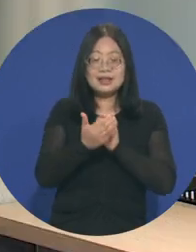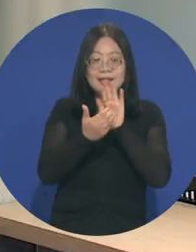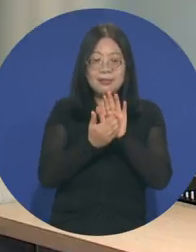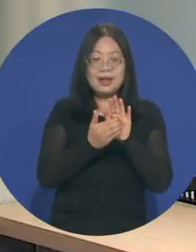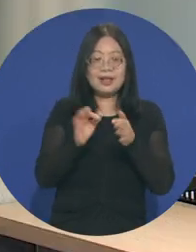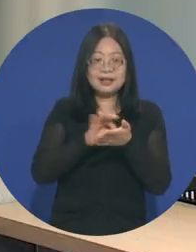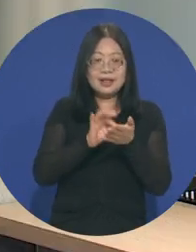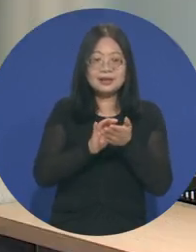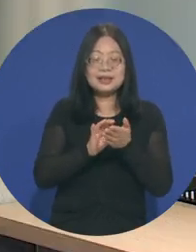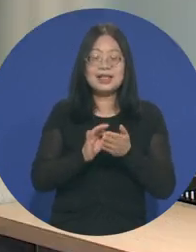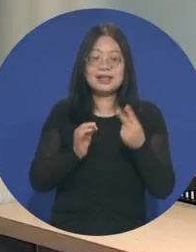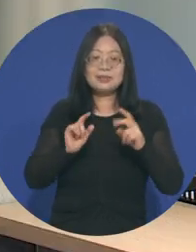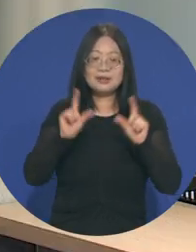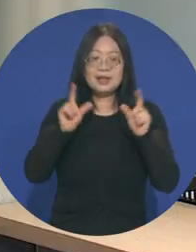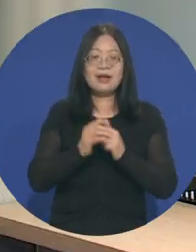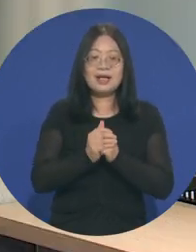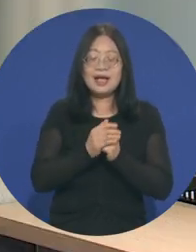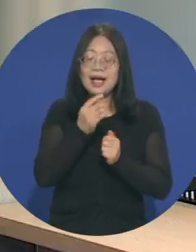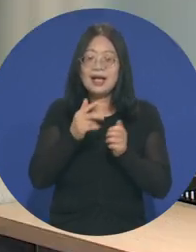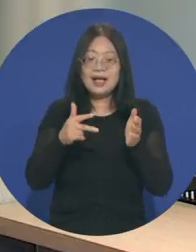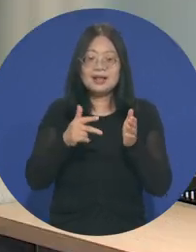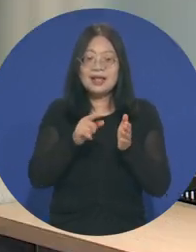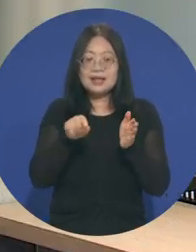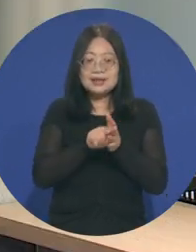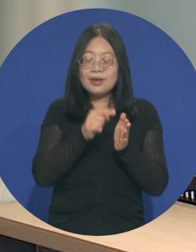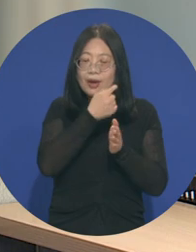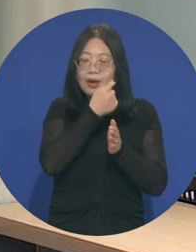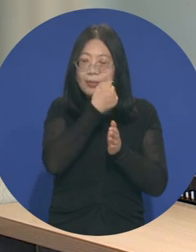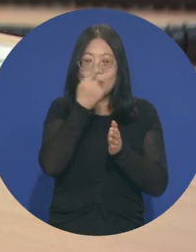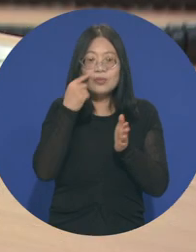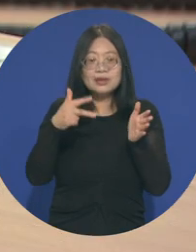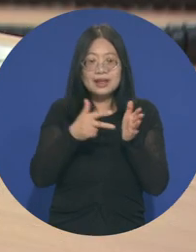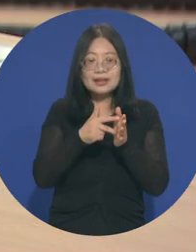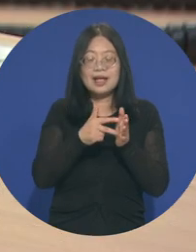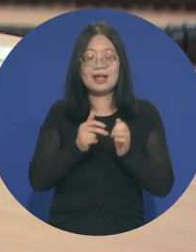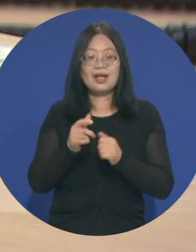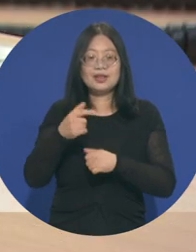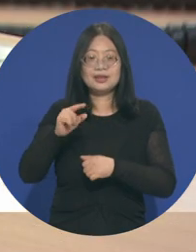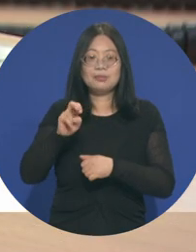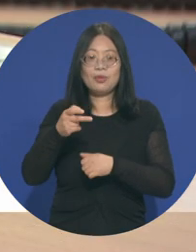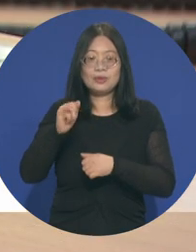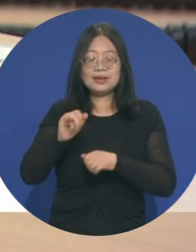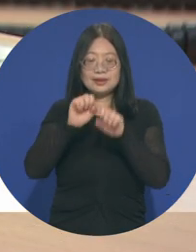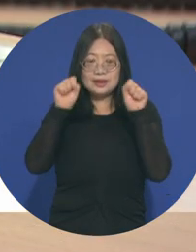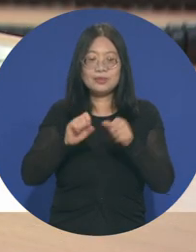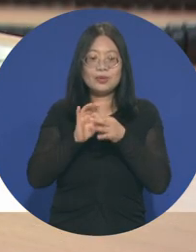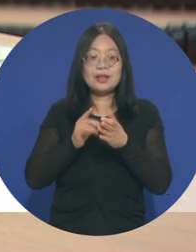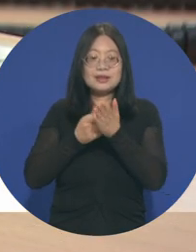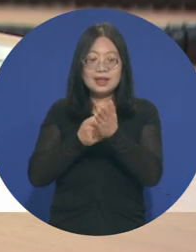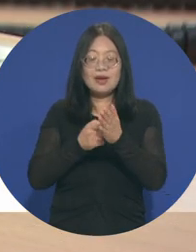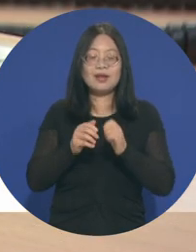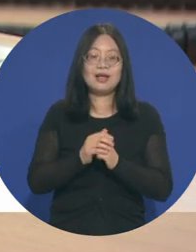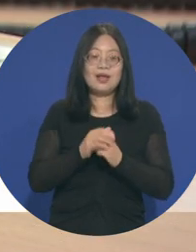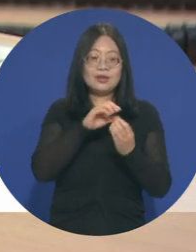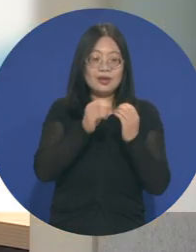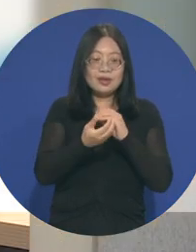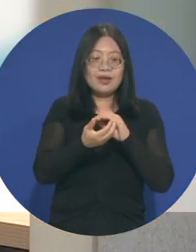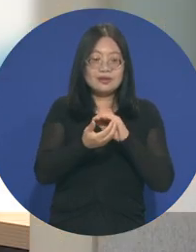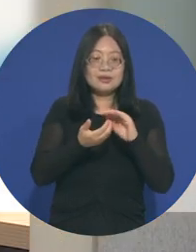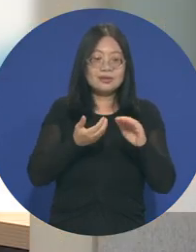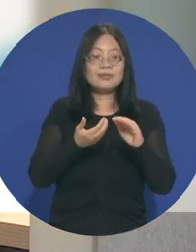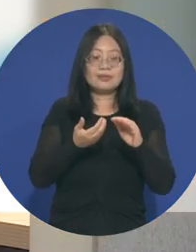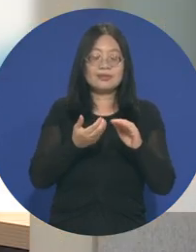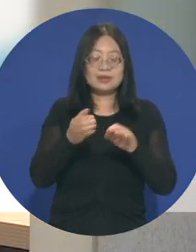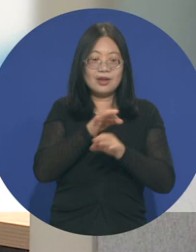경기 신용보증재단과 지머니 시스템을 통해 신청하면 됩니다. 이처럼 돈은 추석절 특별 경영자금의 200억